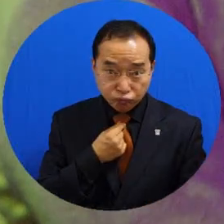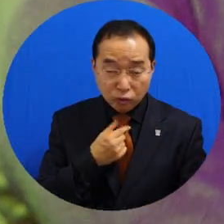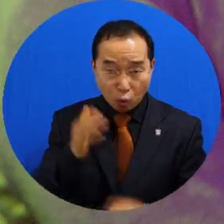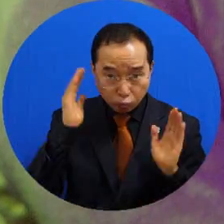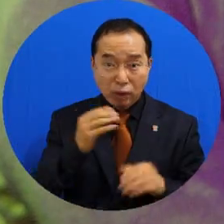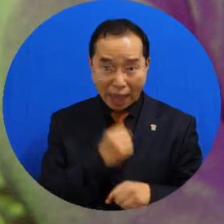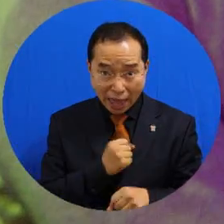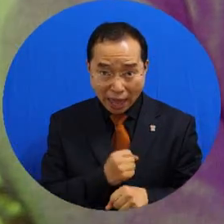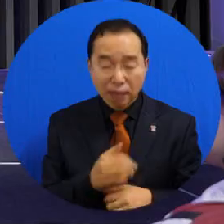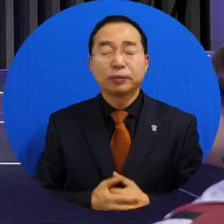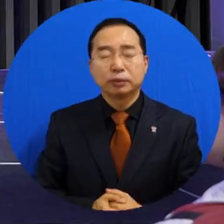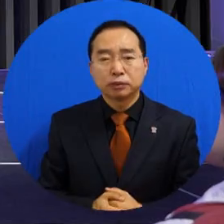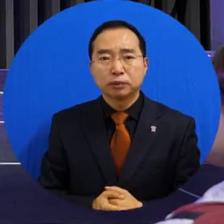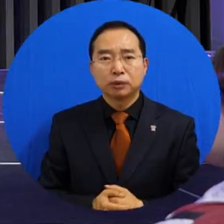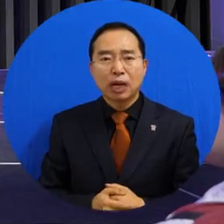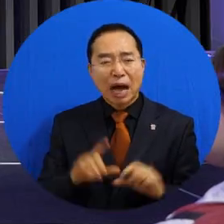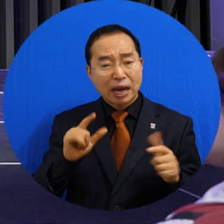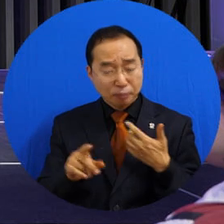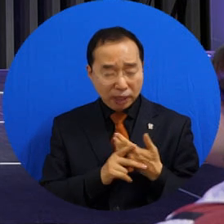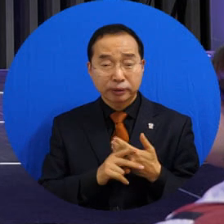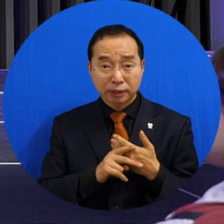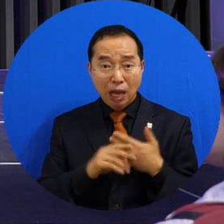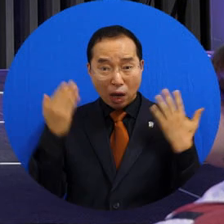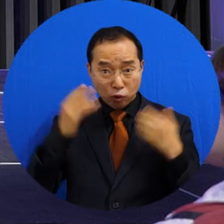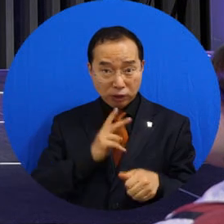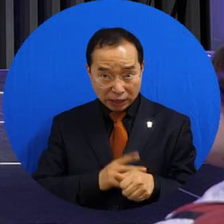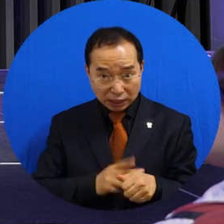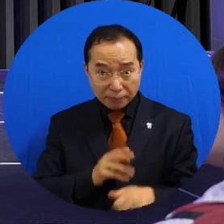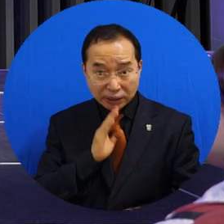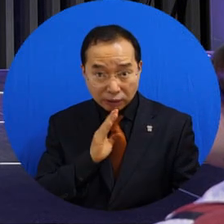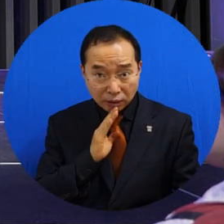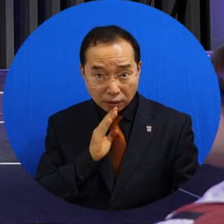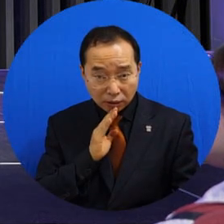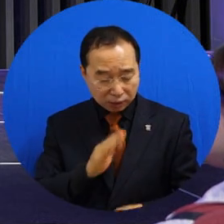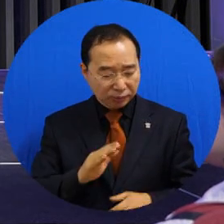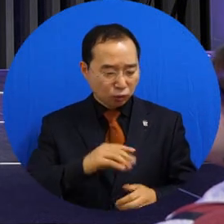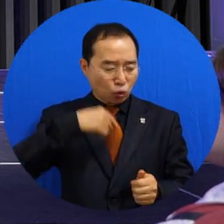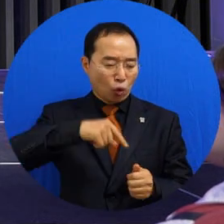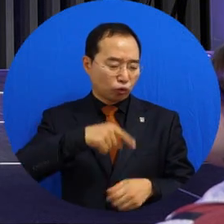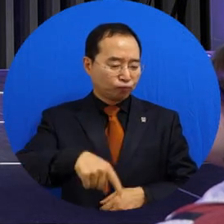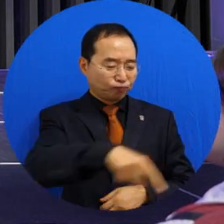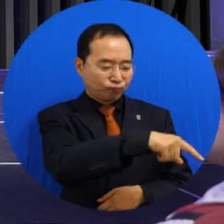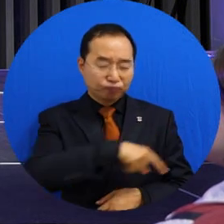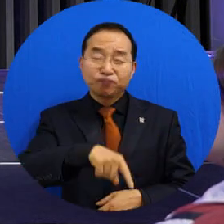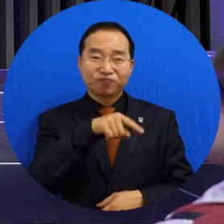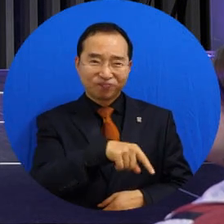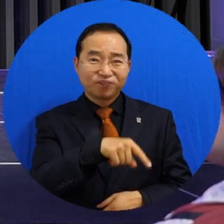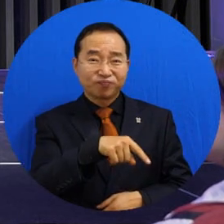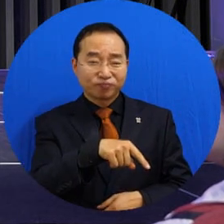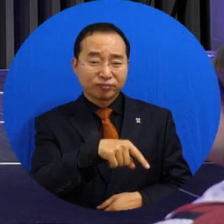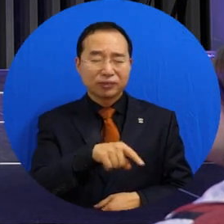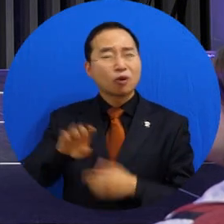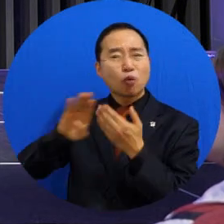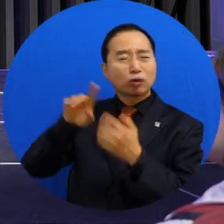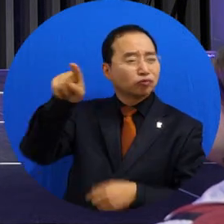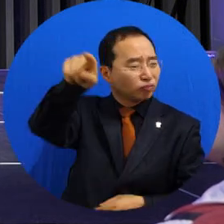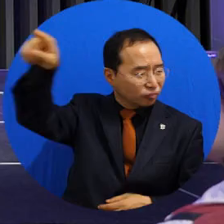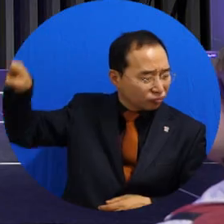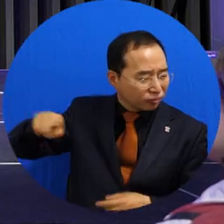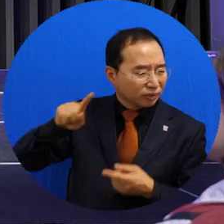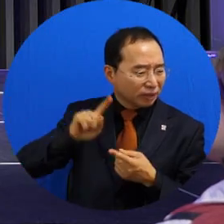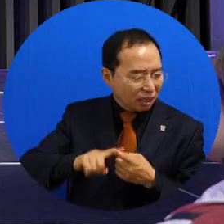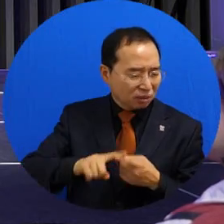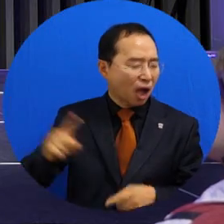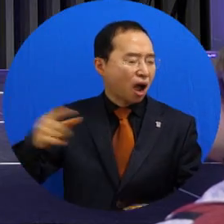하신다면은 혹은 선생님들이라면은 아이들에게 이런 재외동포 디아스포라에 대한 개념을